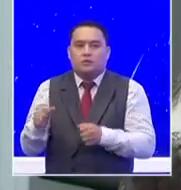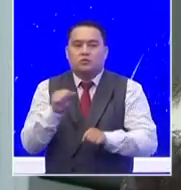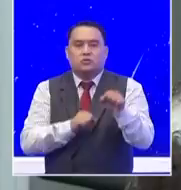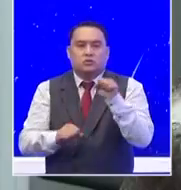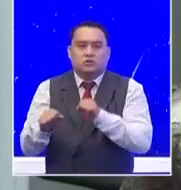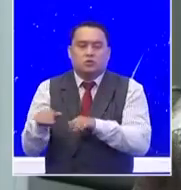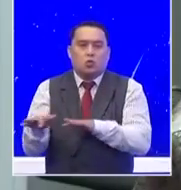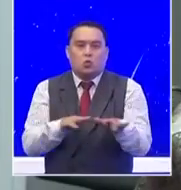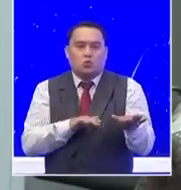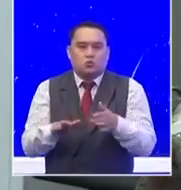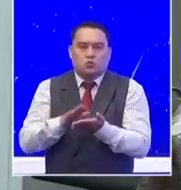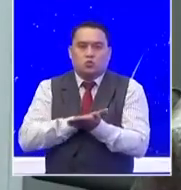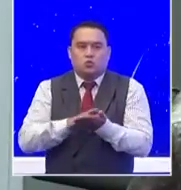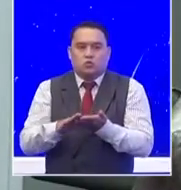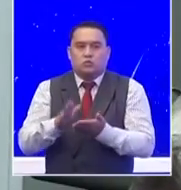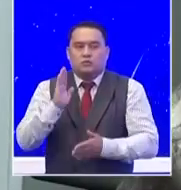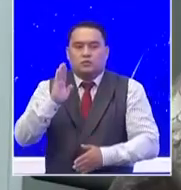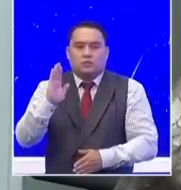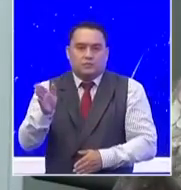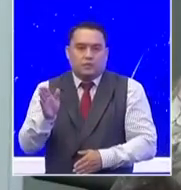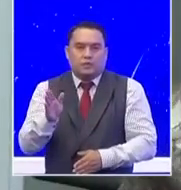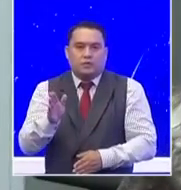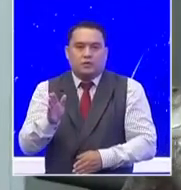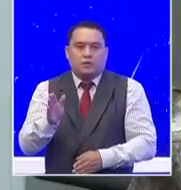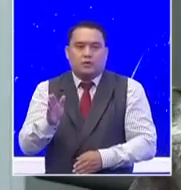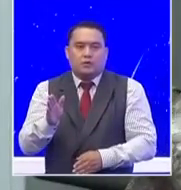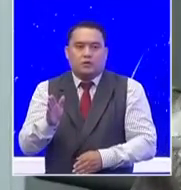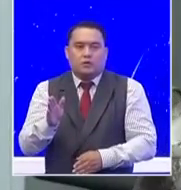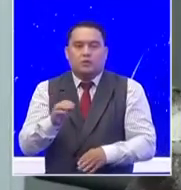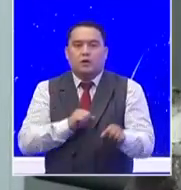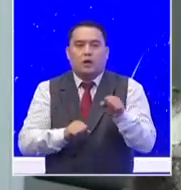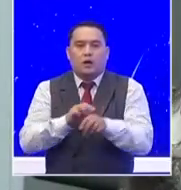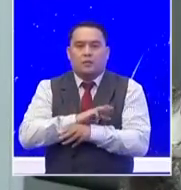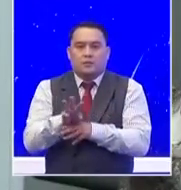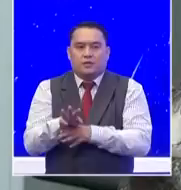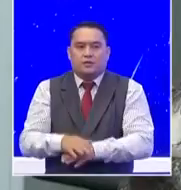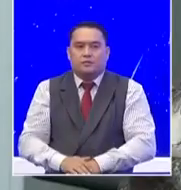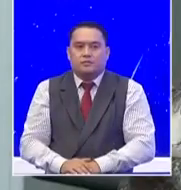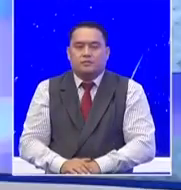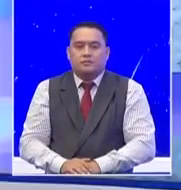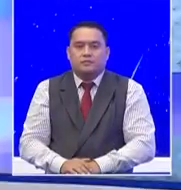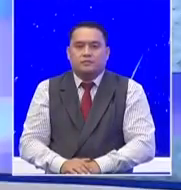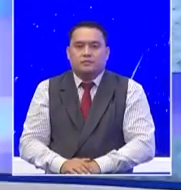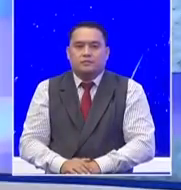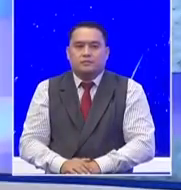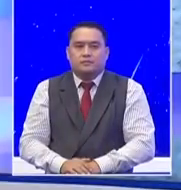дезинфекциялық шаралар жаңағы толықтай көлікті обработкамен қамтып өтеді.